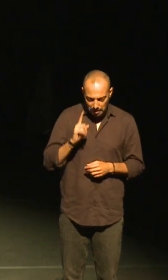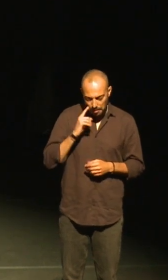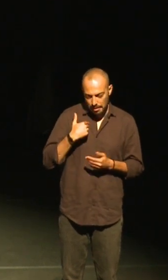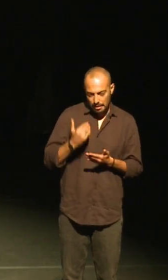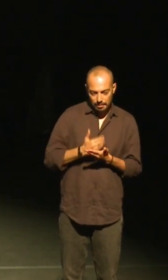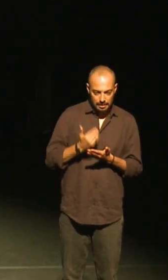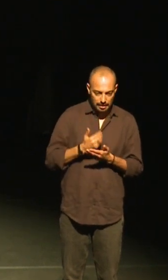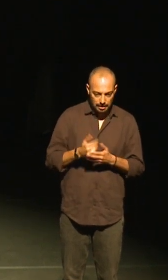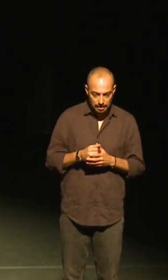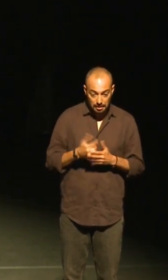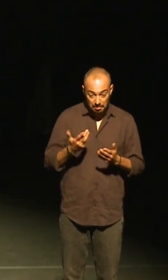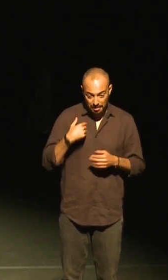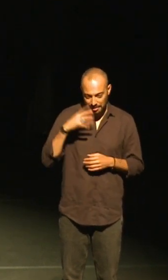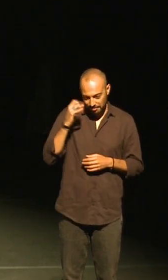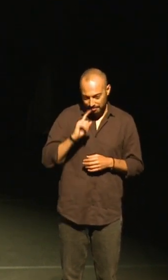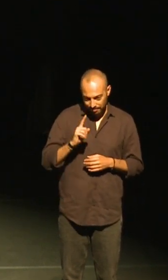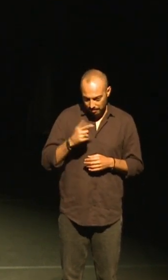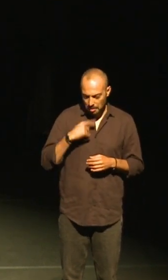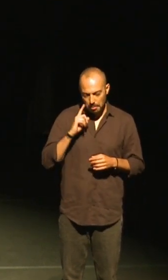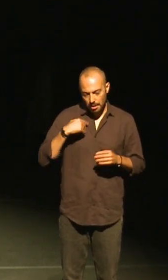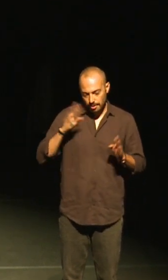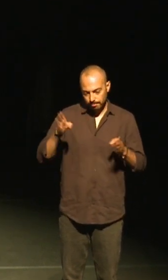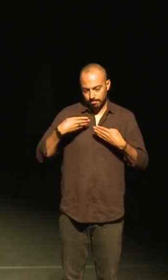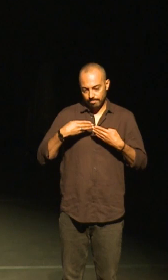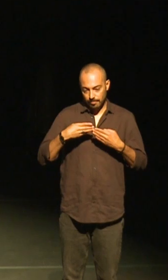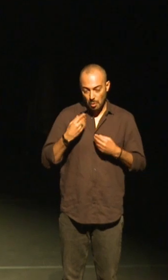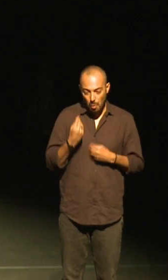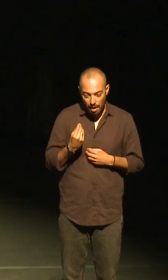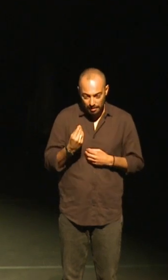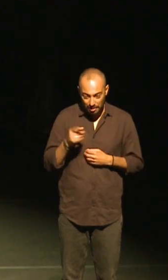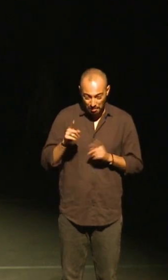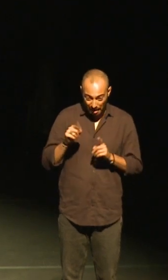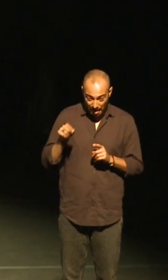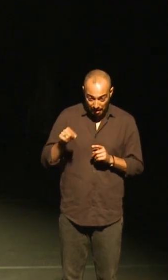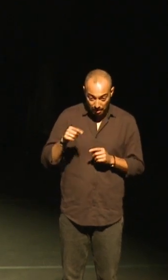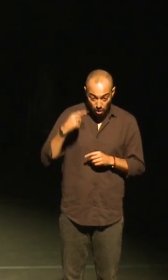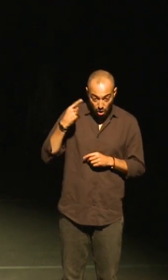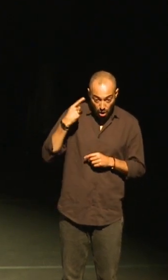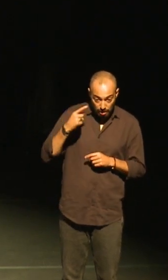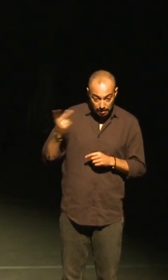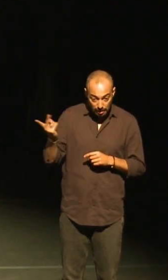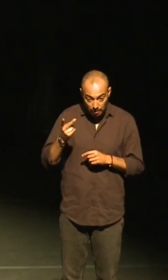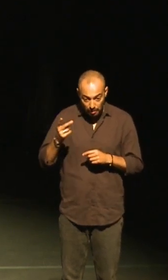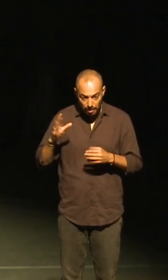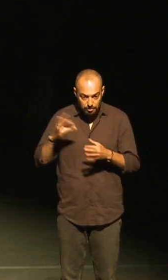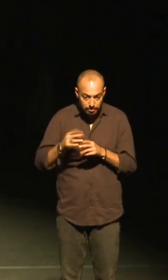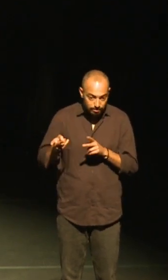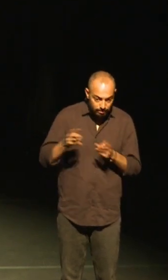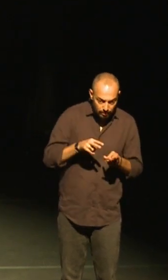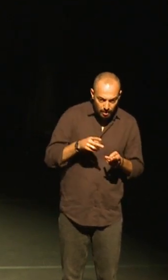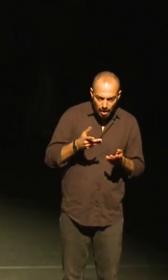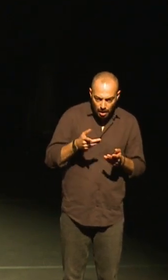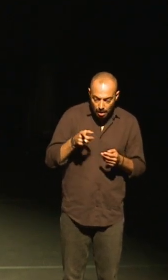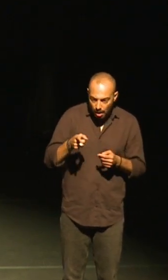Closet e poi è arrivato a Londra le cose erano cambiate moltissimo perché a Londra esisteva esisteva già una Policy molto avanzata